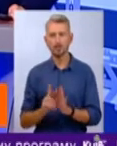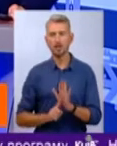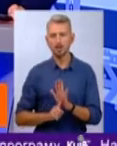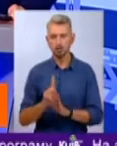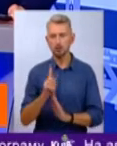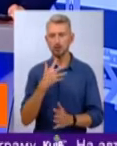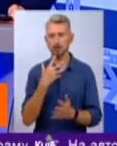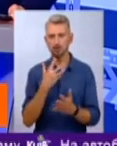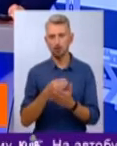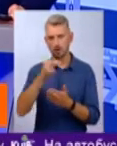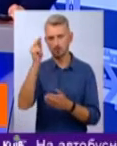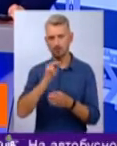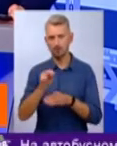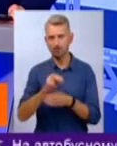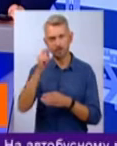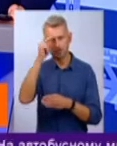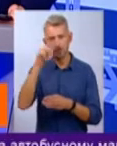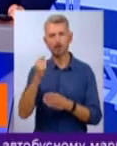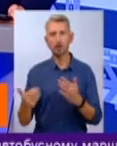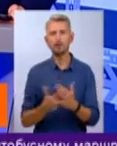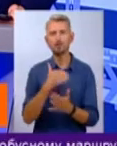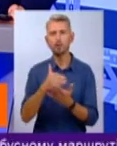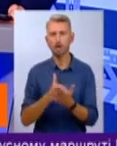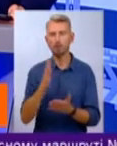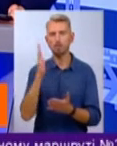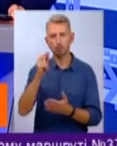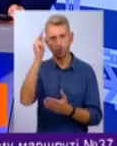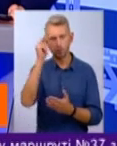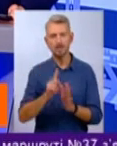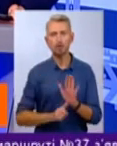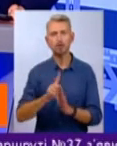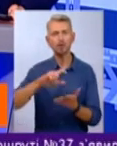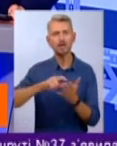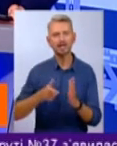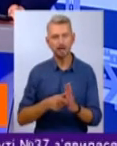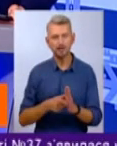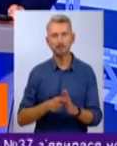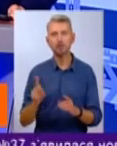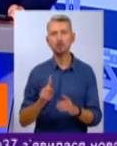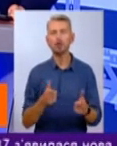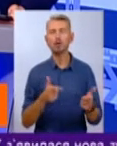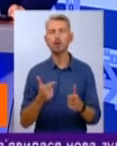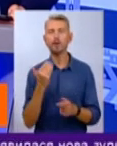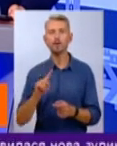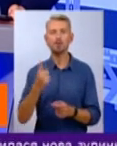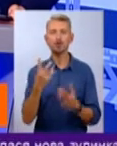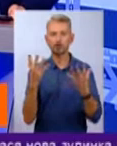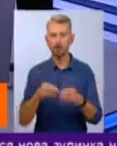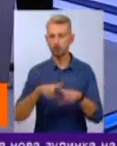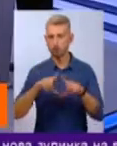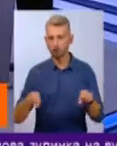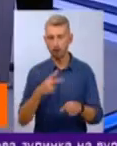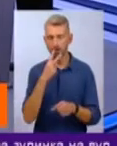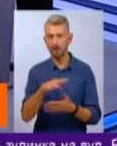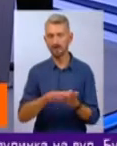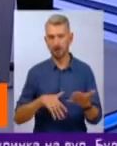запустила своє навчання. Навчатися за новими програмами будуть учні початкових класів, що приготував їм перший день у школі у